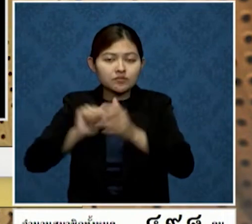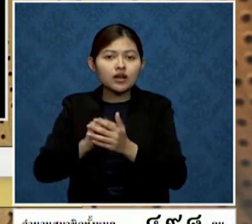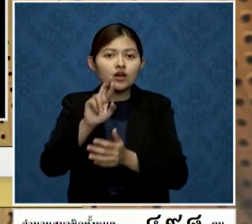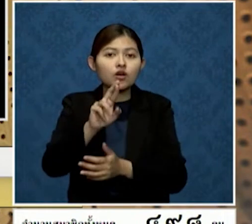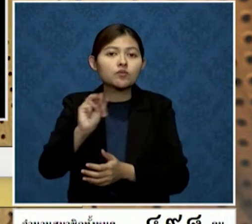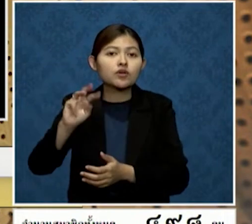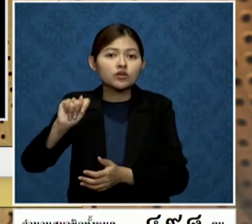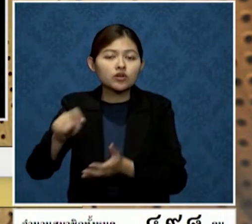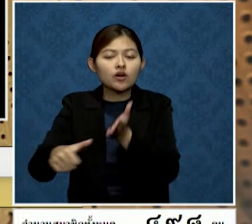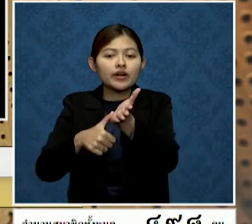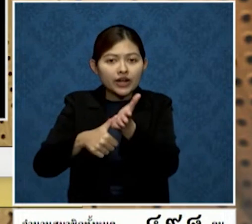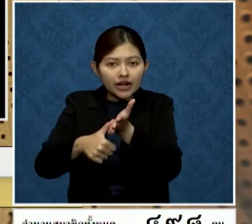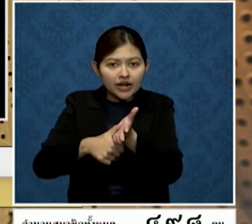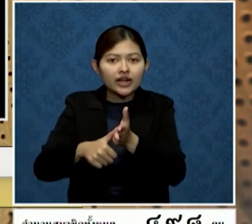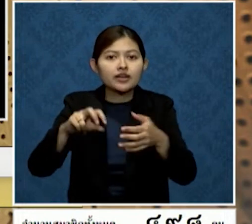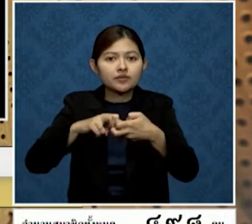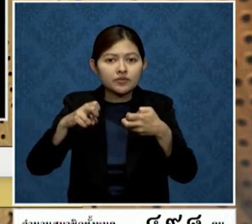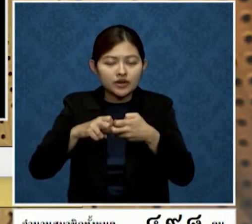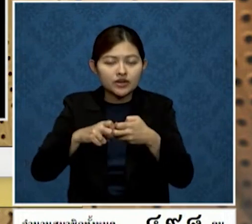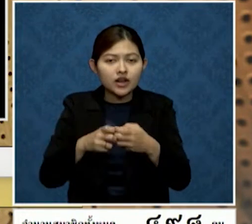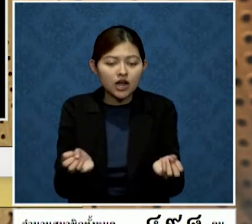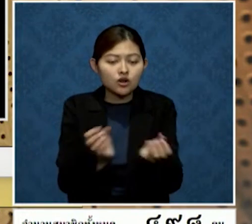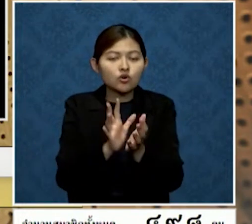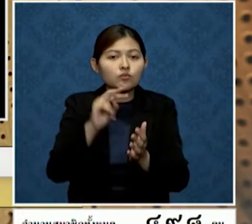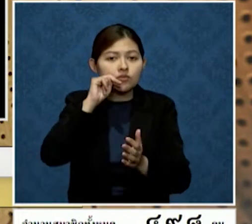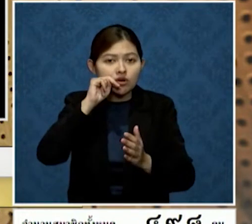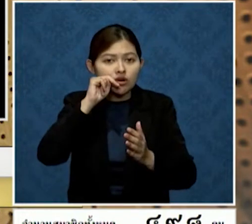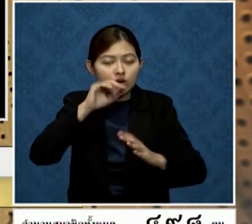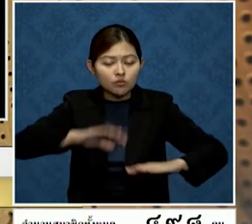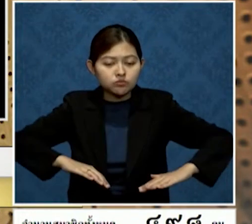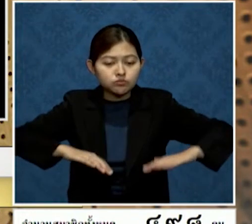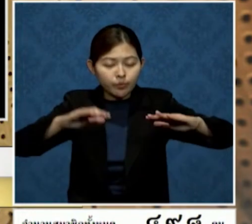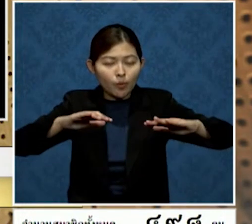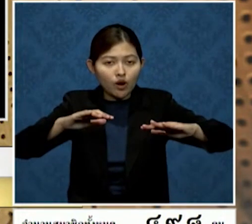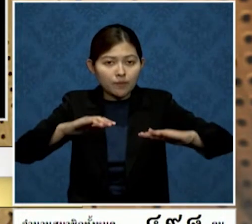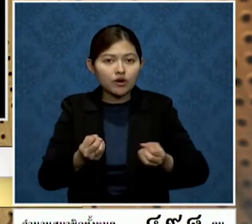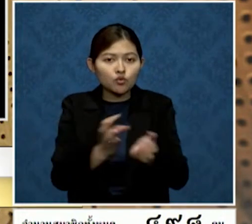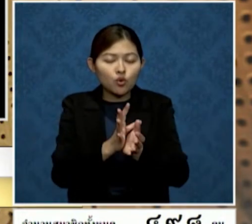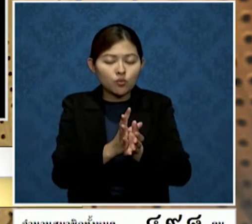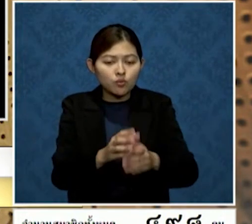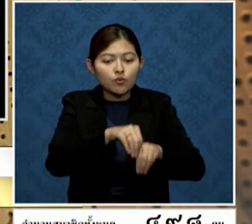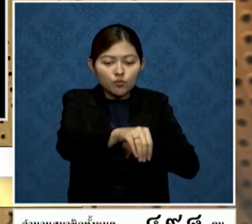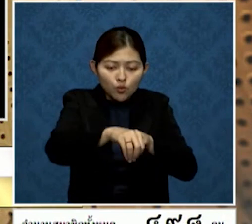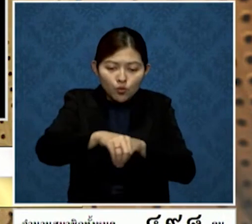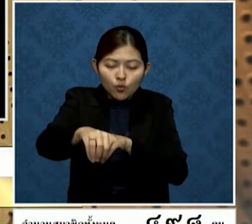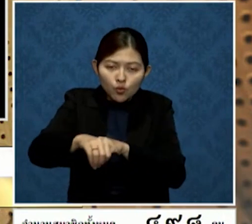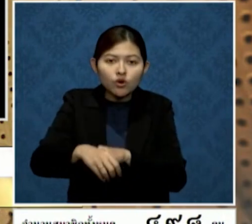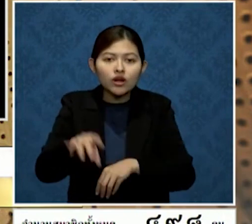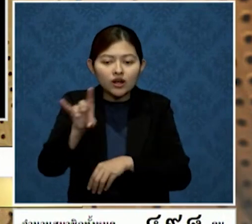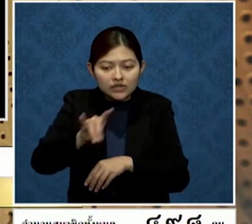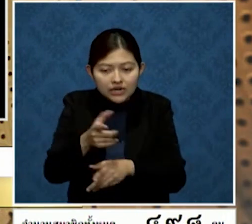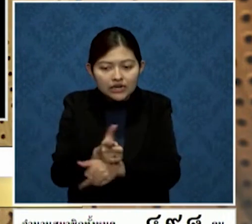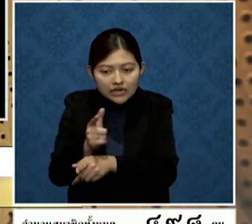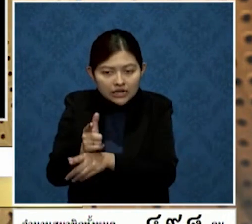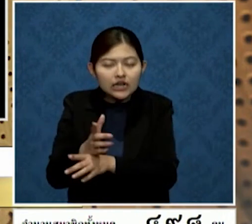ปัญหาของพี่น้องทได้รับผลกระทบจากด้านการเกษต์ ด้านประมและดประสุษั์ให้รัฐบาลเร่งใล้ไข